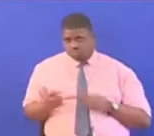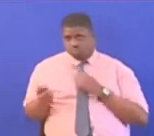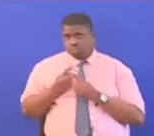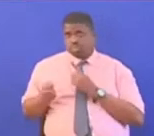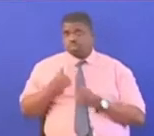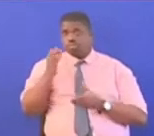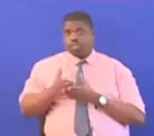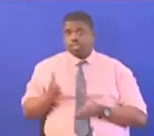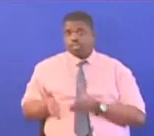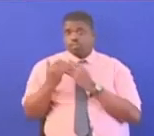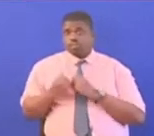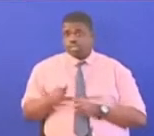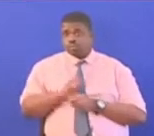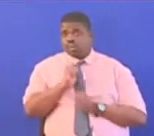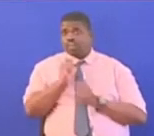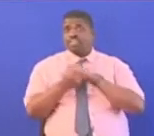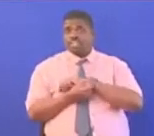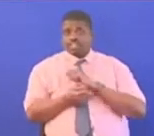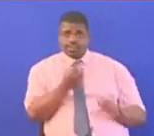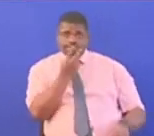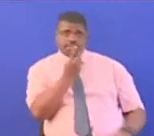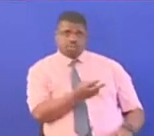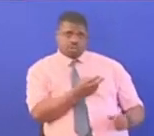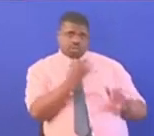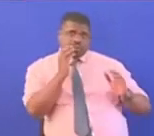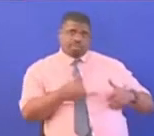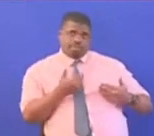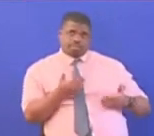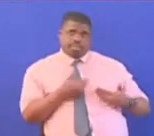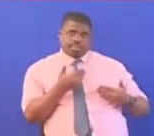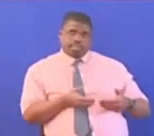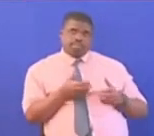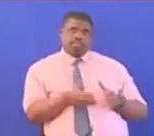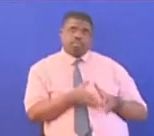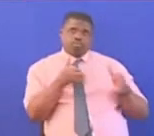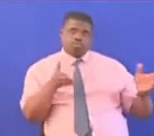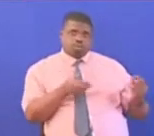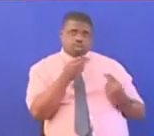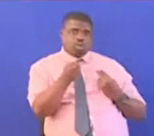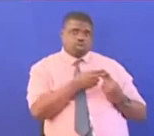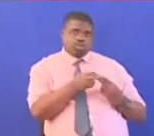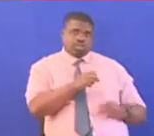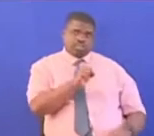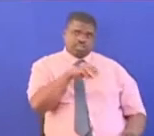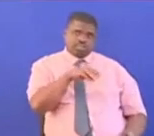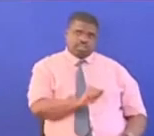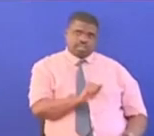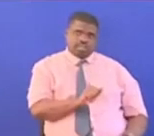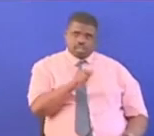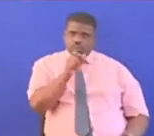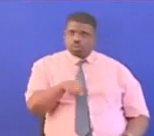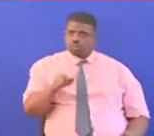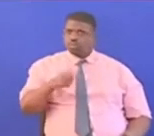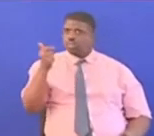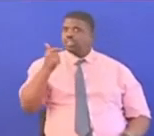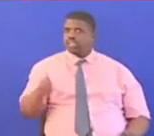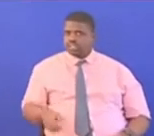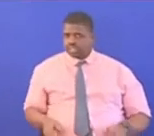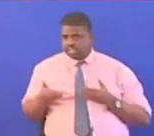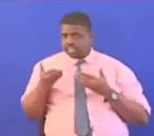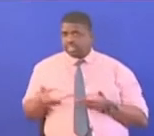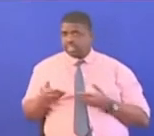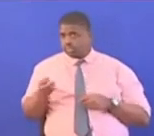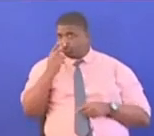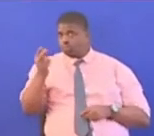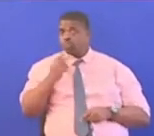kwa kuweza kutafsiri maono na mapenzi makubwa ya Dr. Samia Suluhu Hassan kwa Watanzania. Na sasa tunaona